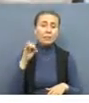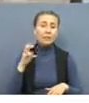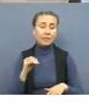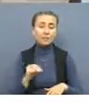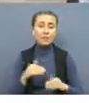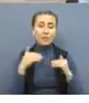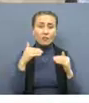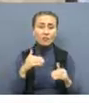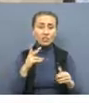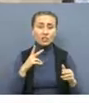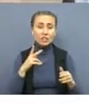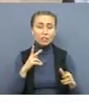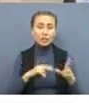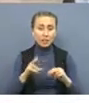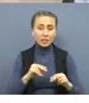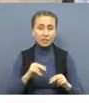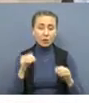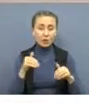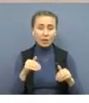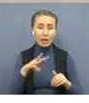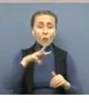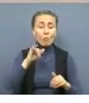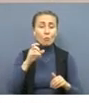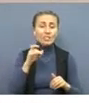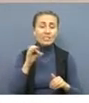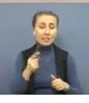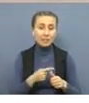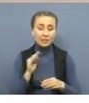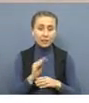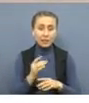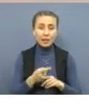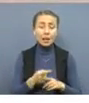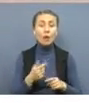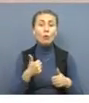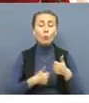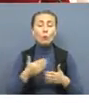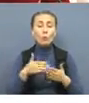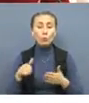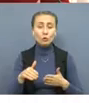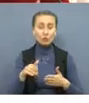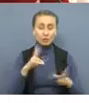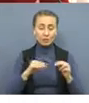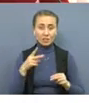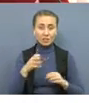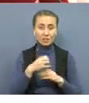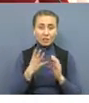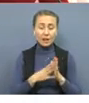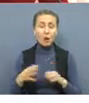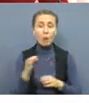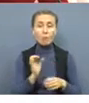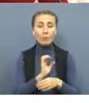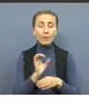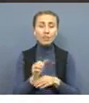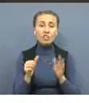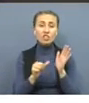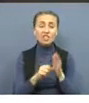Высшего педагогического колледжа имени Жанайдара Мусина. Напомним, на конкурс «Лучший педагог 2019» от области было направлено